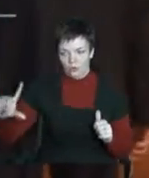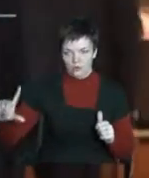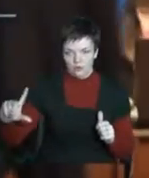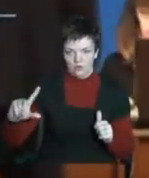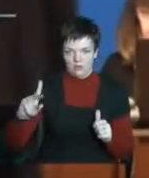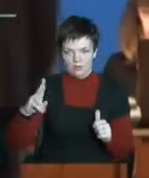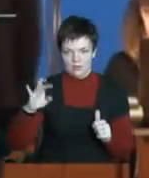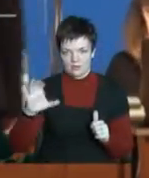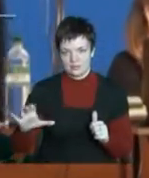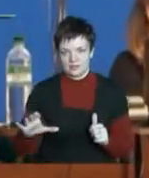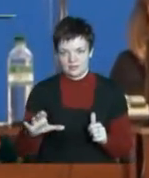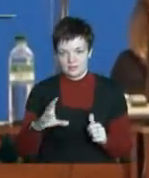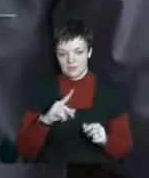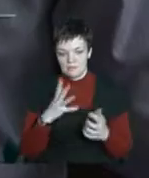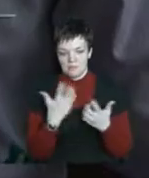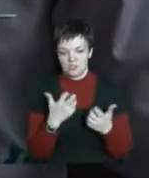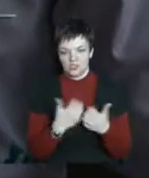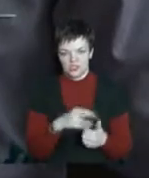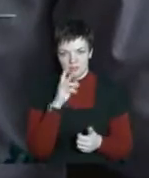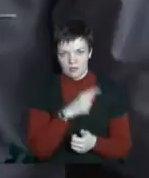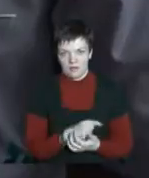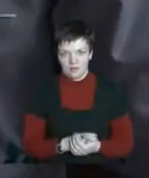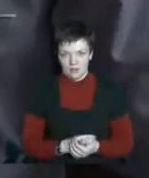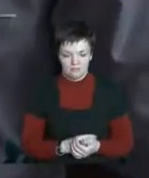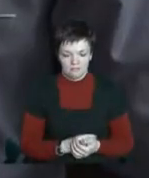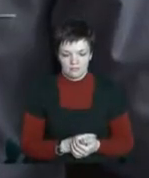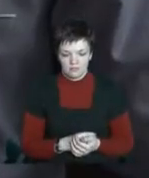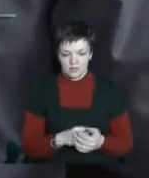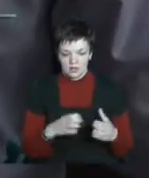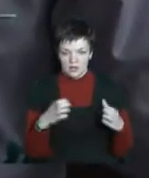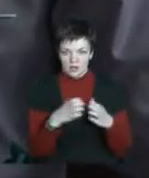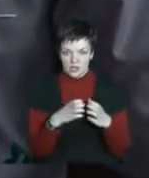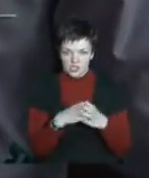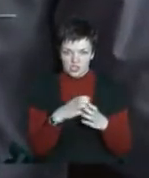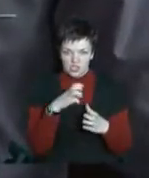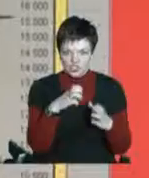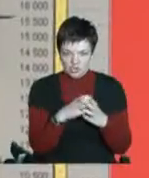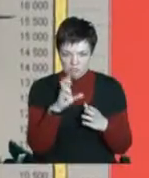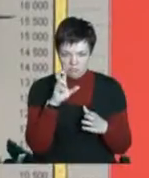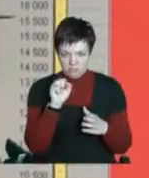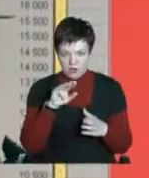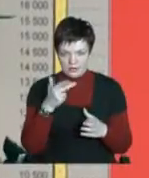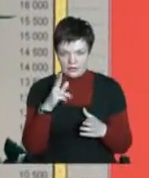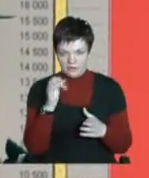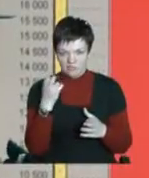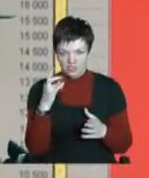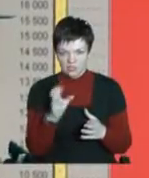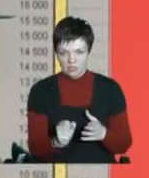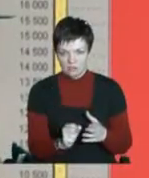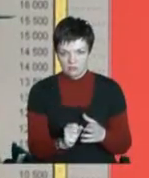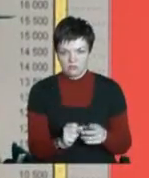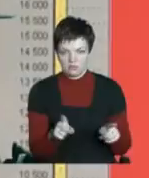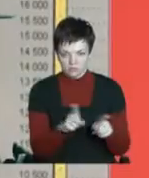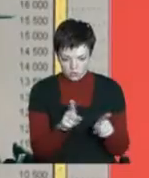кандидата, что и происходило. Штаб «Батькивщины» организовал параллельный подсчет голосов. И его